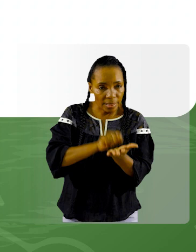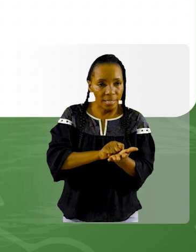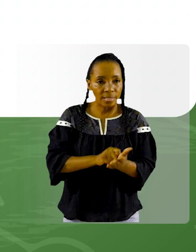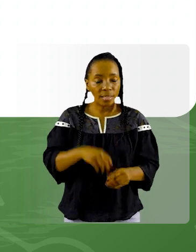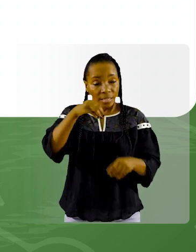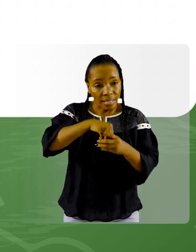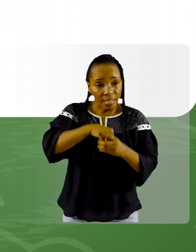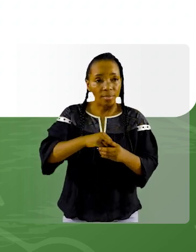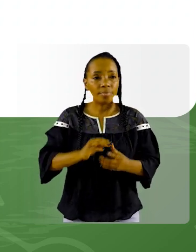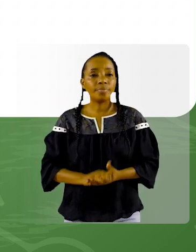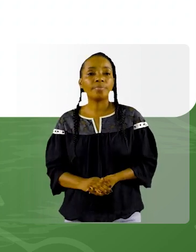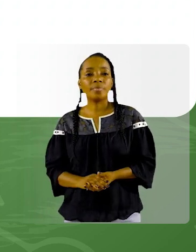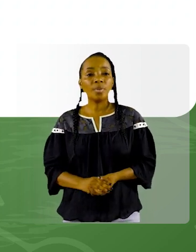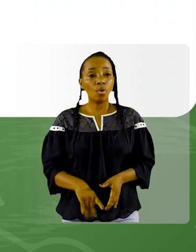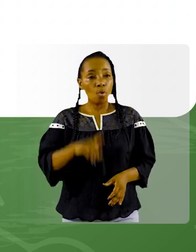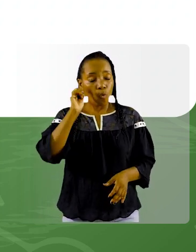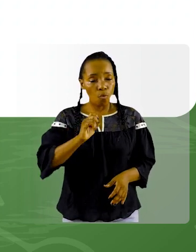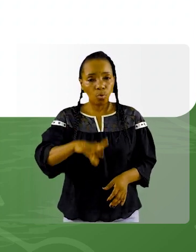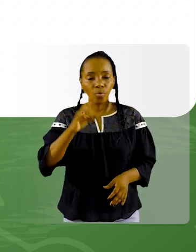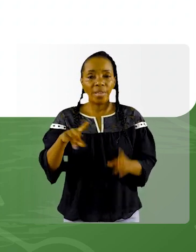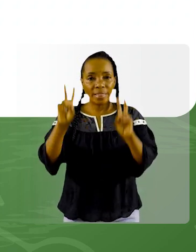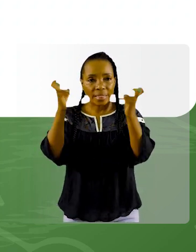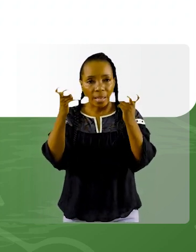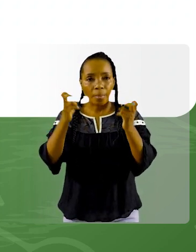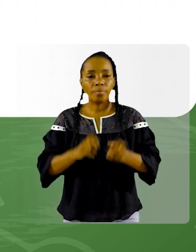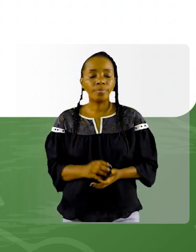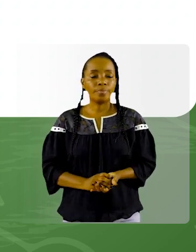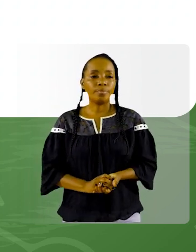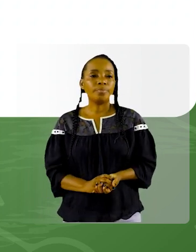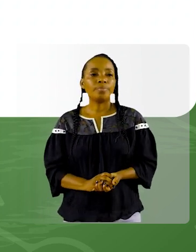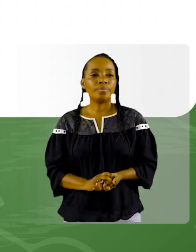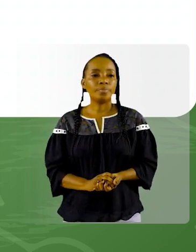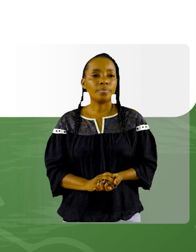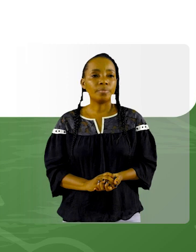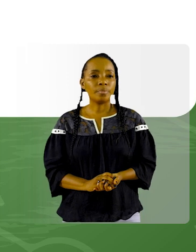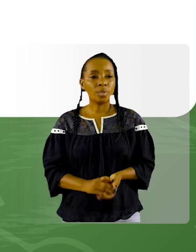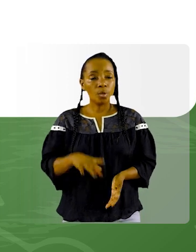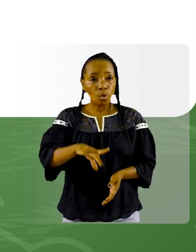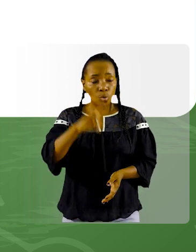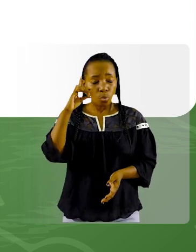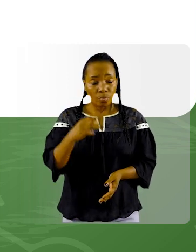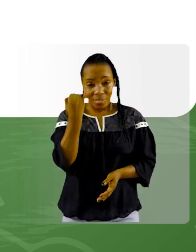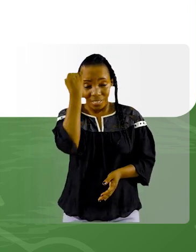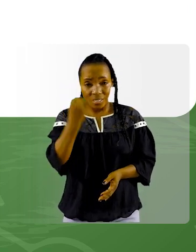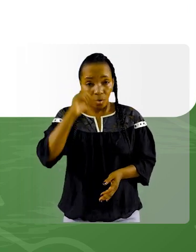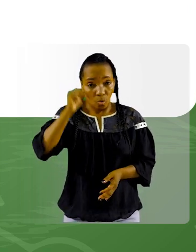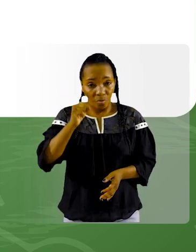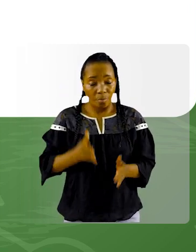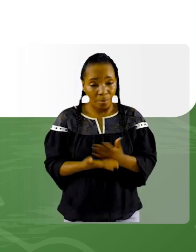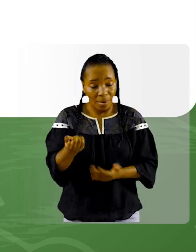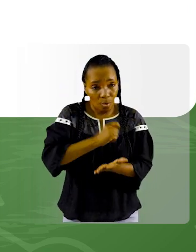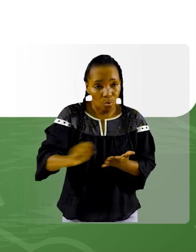compréhension du texte, il faut dégager le thème abordé par l'auteur, il faut dégager la thèse et la